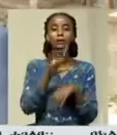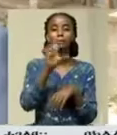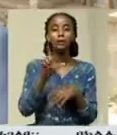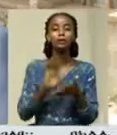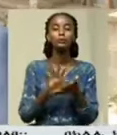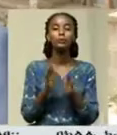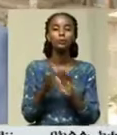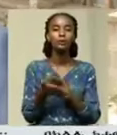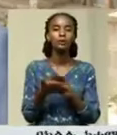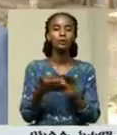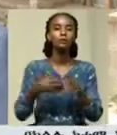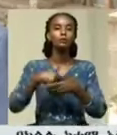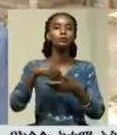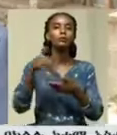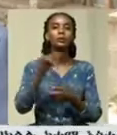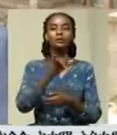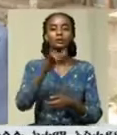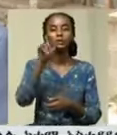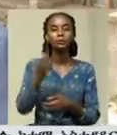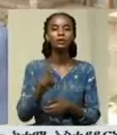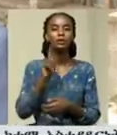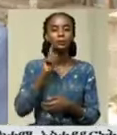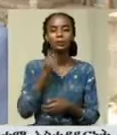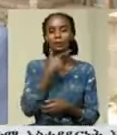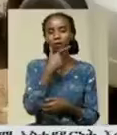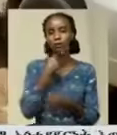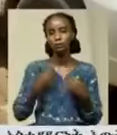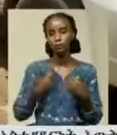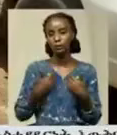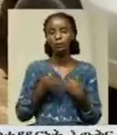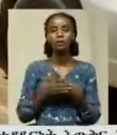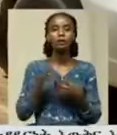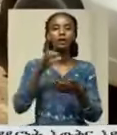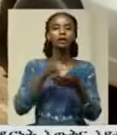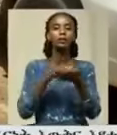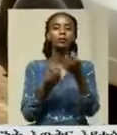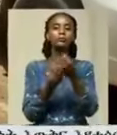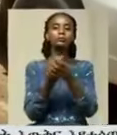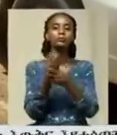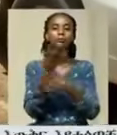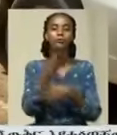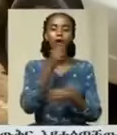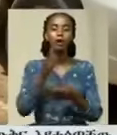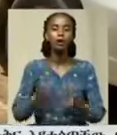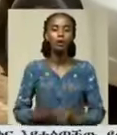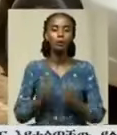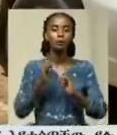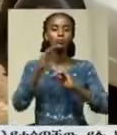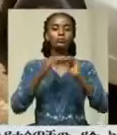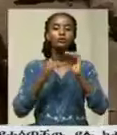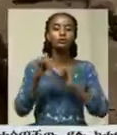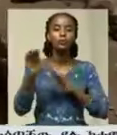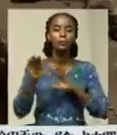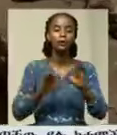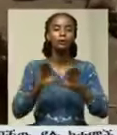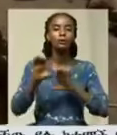ቢሆንም ልንወጣው እንደሚገባ ነው እየታዘብኩ ያለሁት። ከተማዋን ለማሳደግና ለነዋሪዎቿ ምቹ ለማድረግ